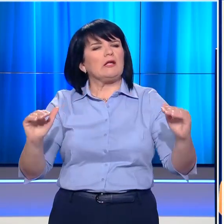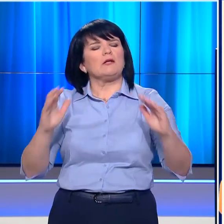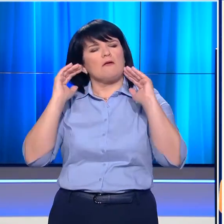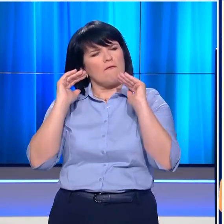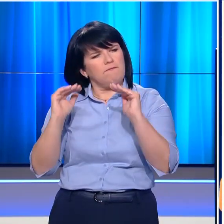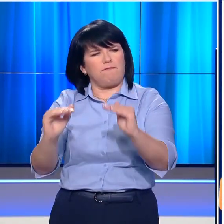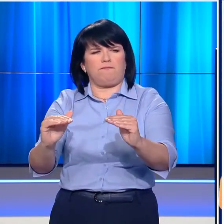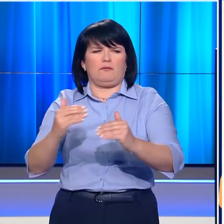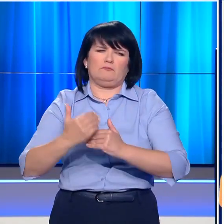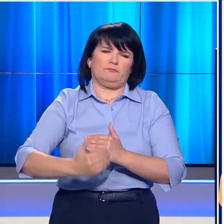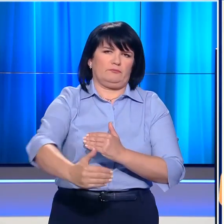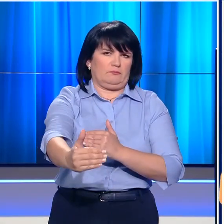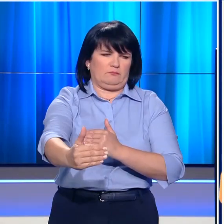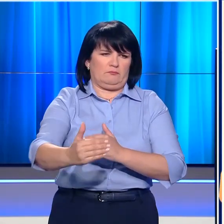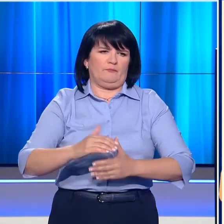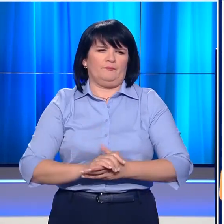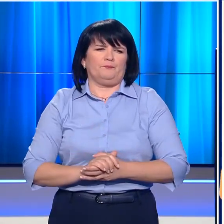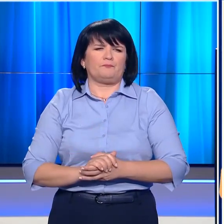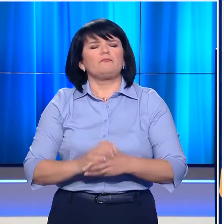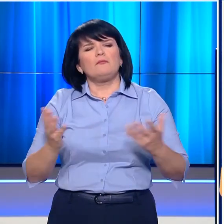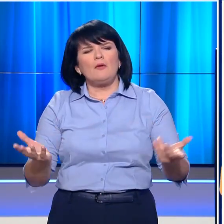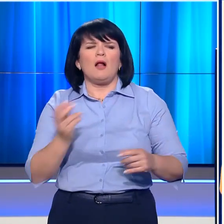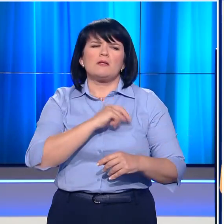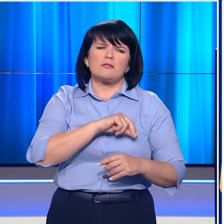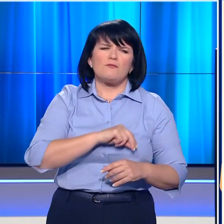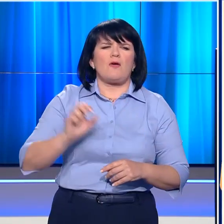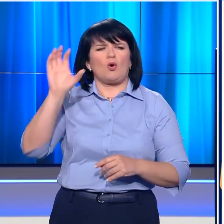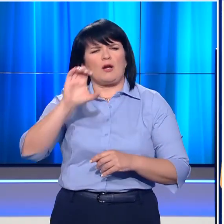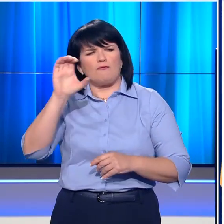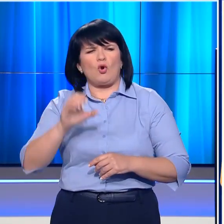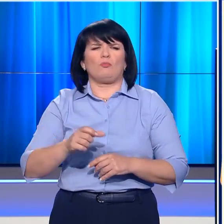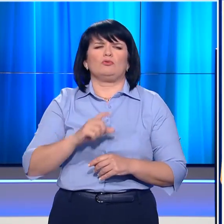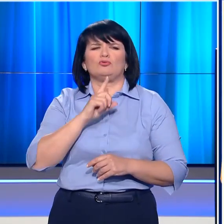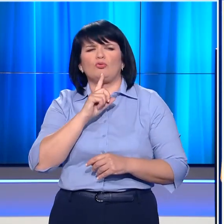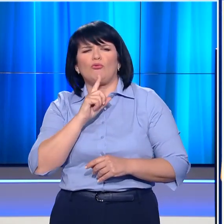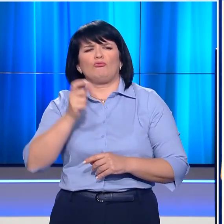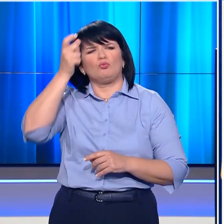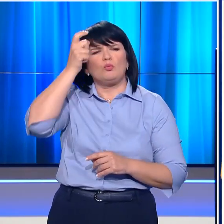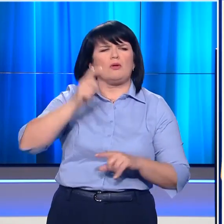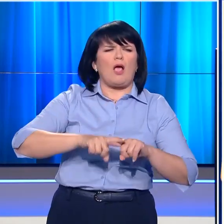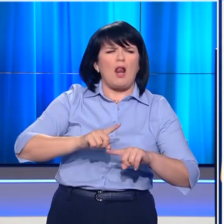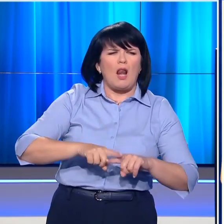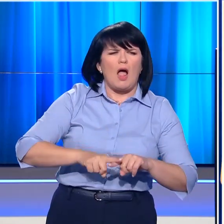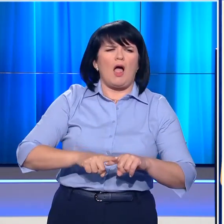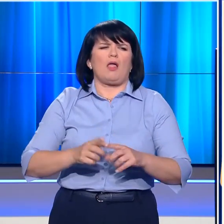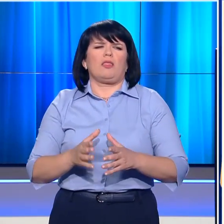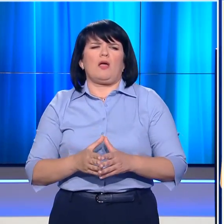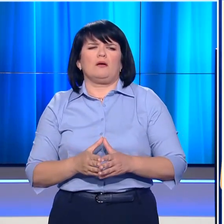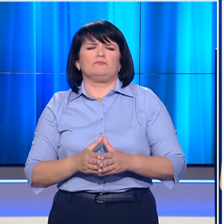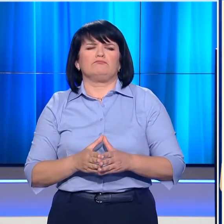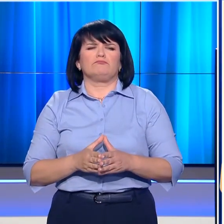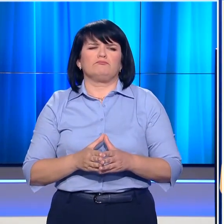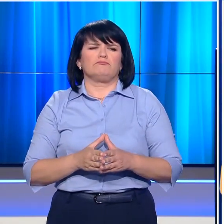in reestablishing trust. I think this is our interest and the interest of the European Union, Turkey and